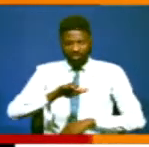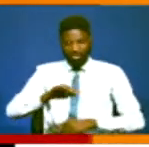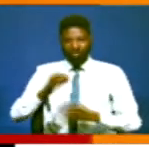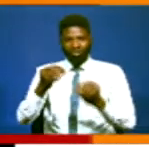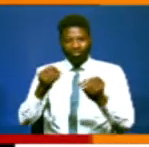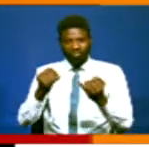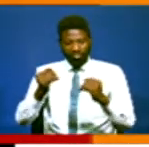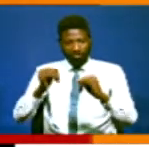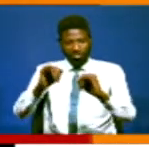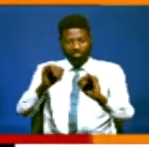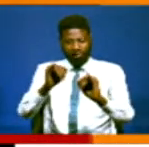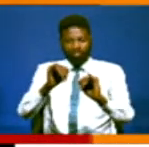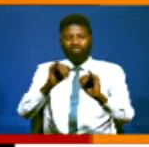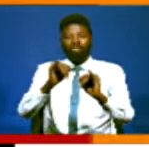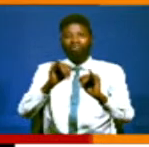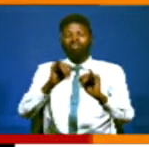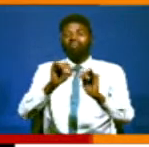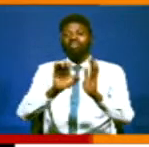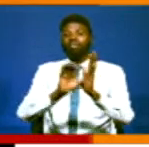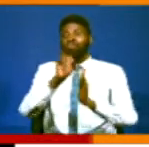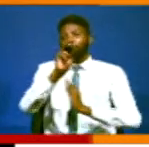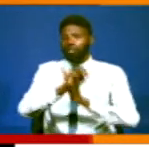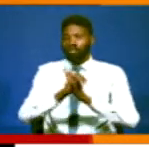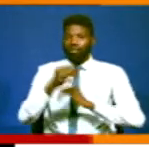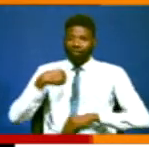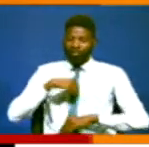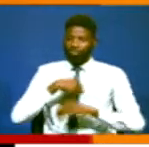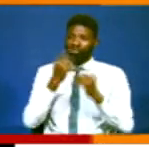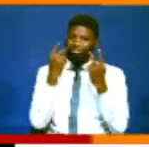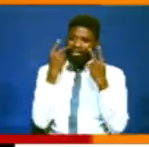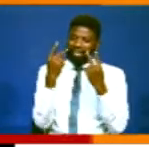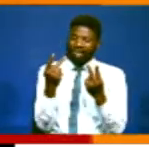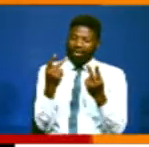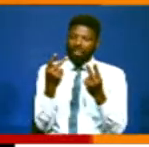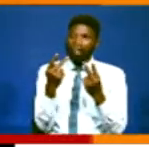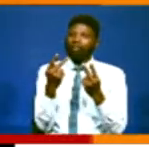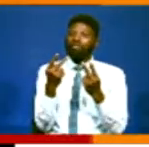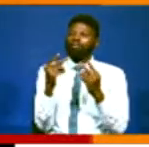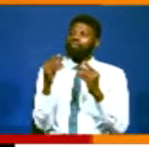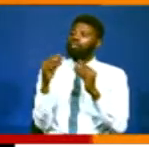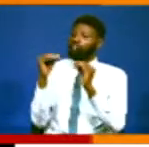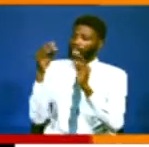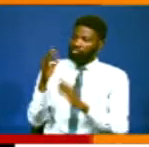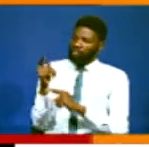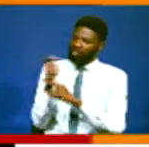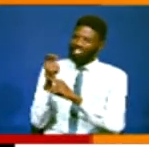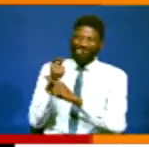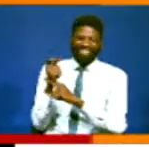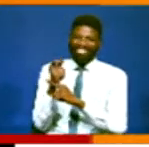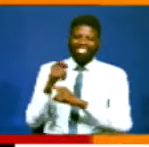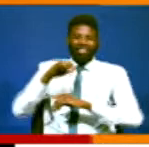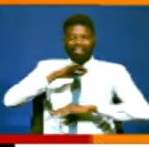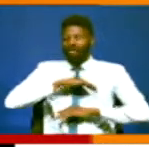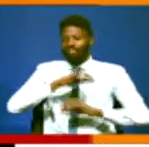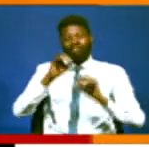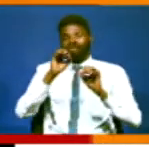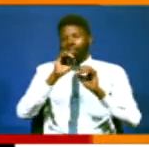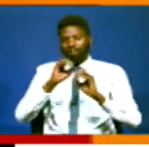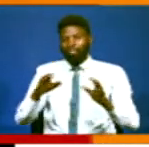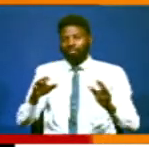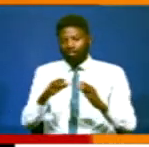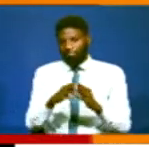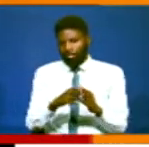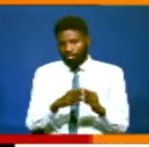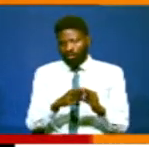tunaona walimu walipokea mafunzo machache sana kuwatarisha kutekeleza huu mtaala. Na